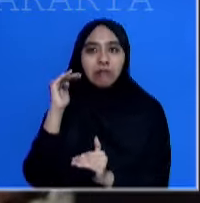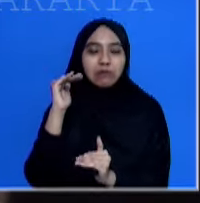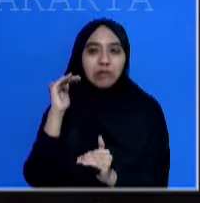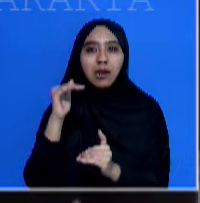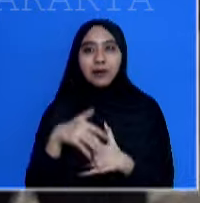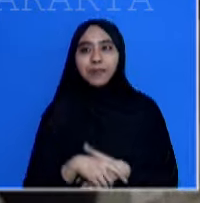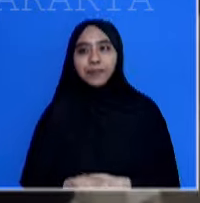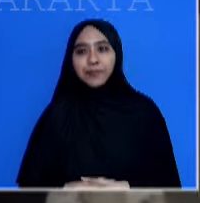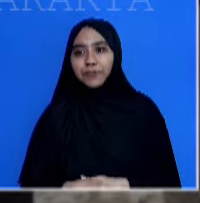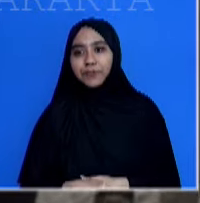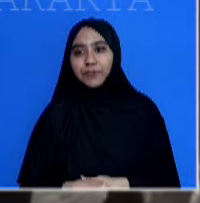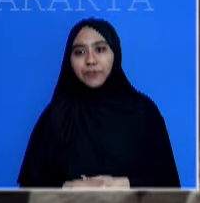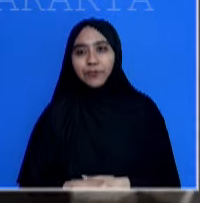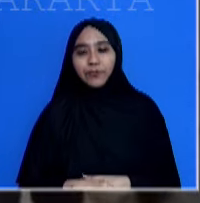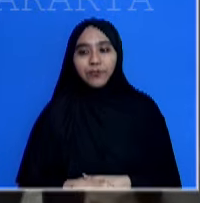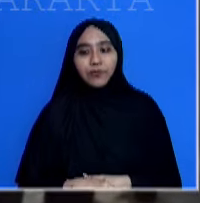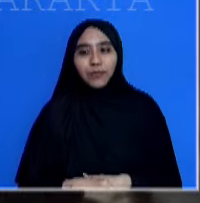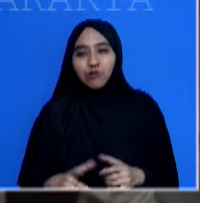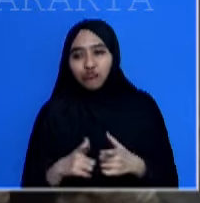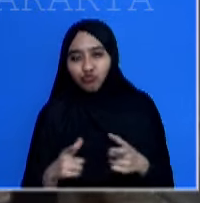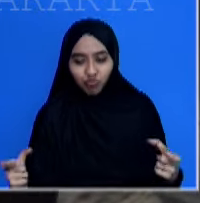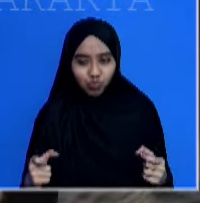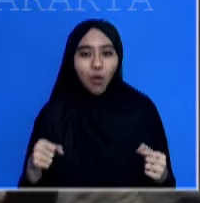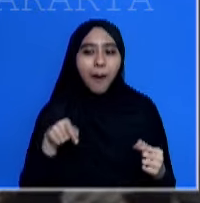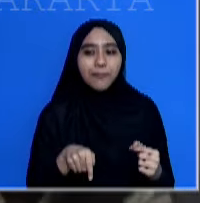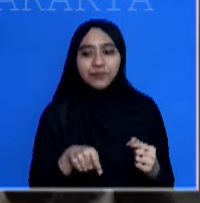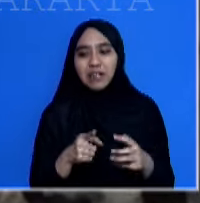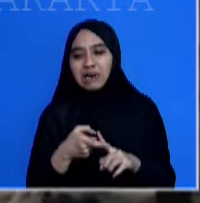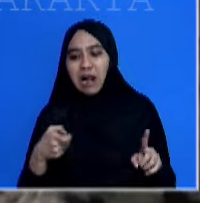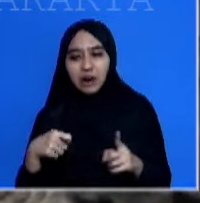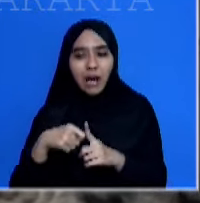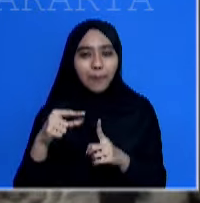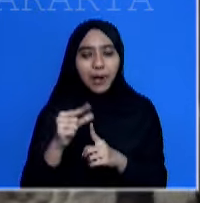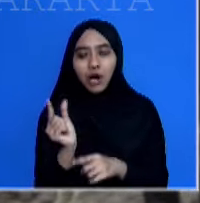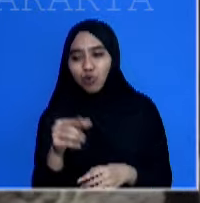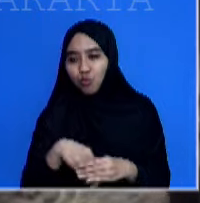mendapatkan surat dinas dari KPU RI, kami